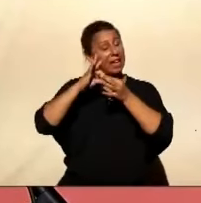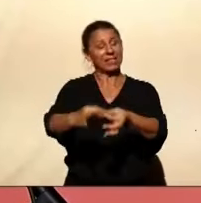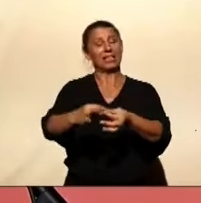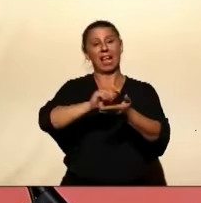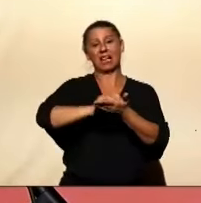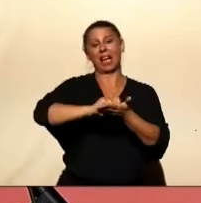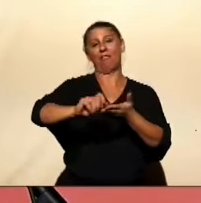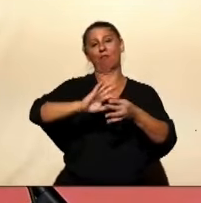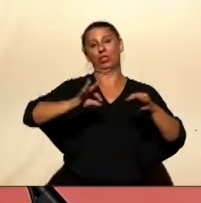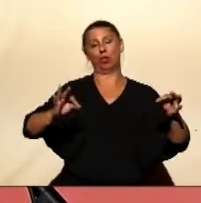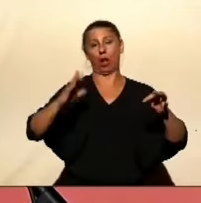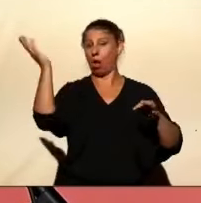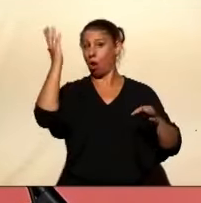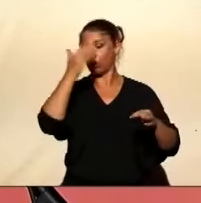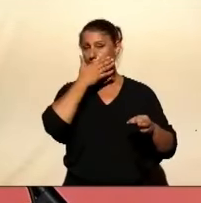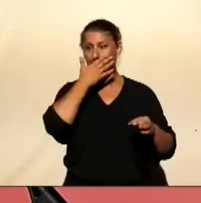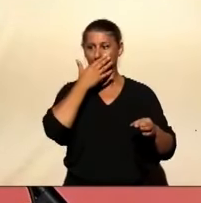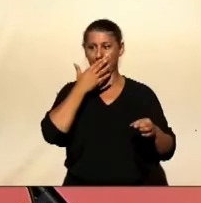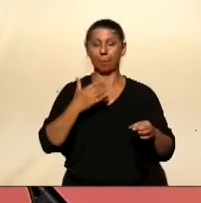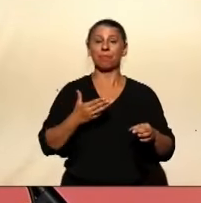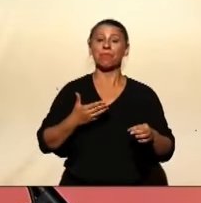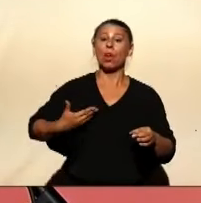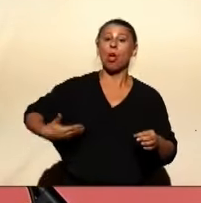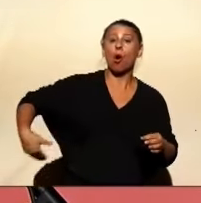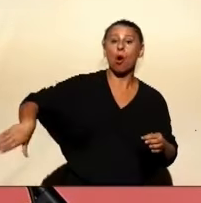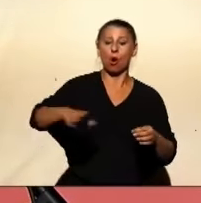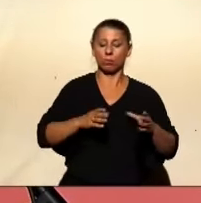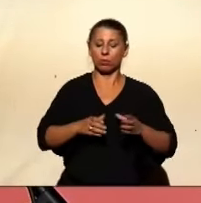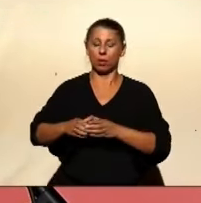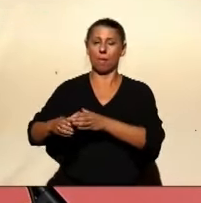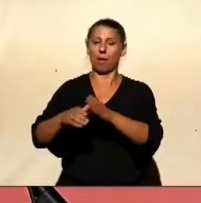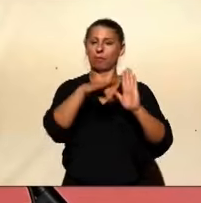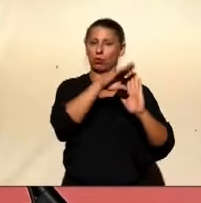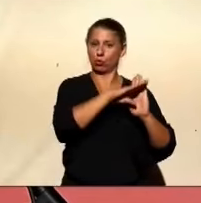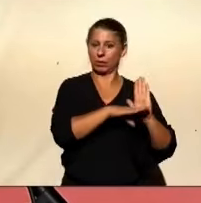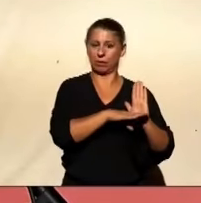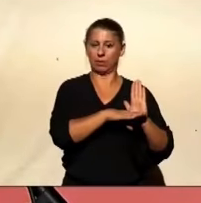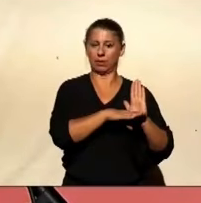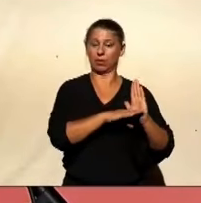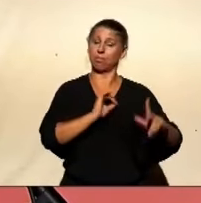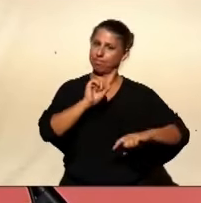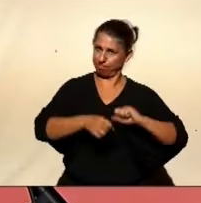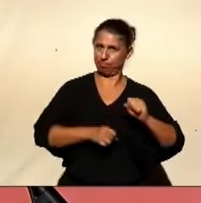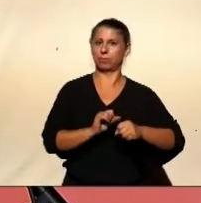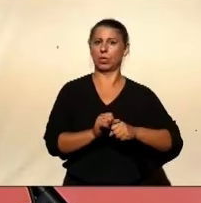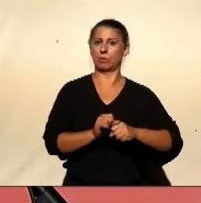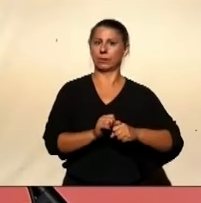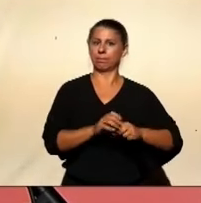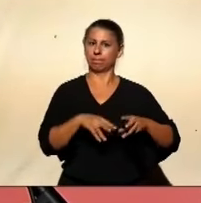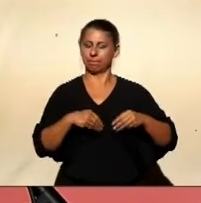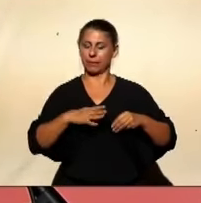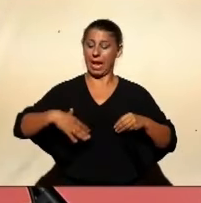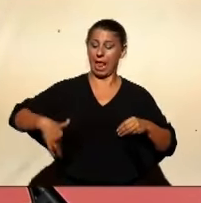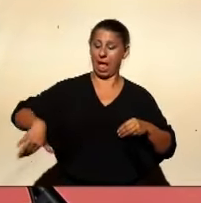ιστορία. Όταν σύσσωμα τα επιτελεία του συστήματος προσπαθούσαν να πείσουν το